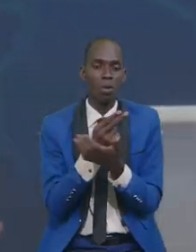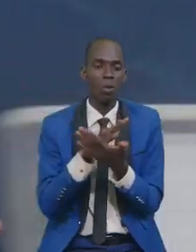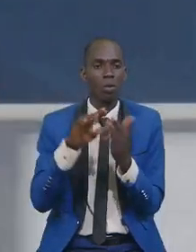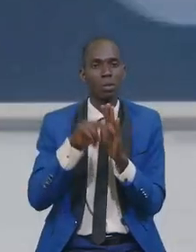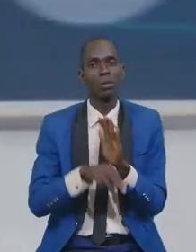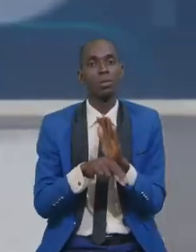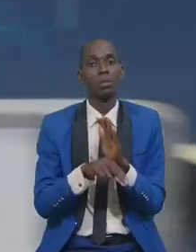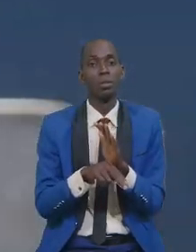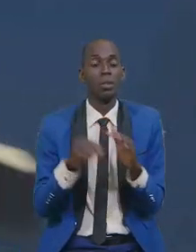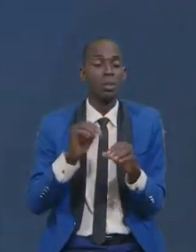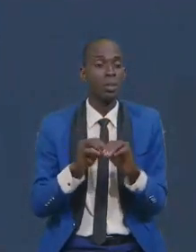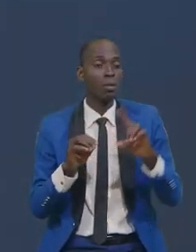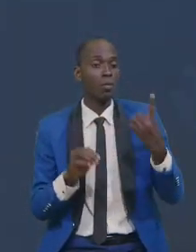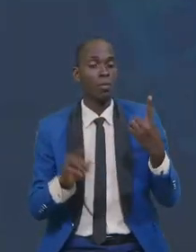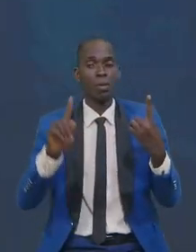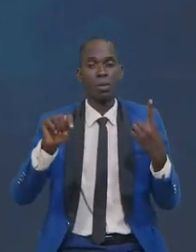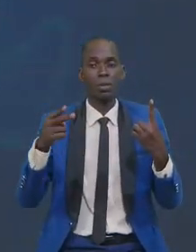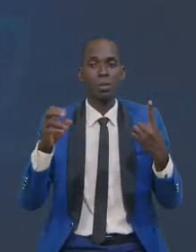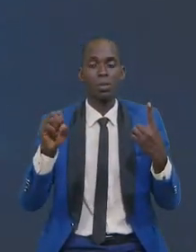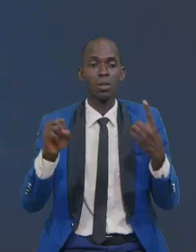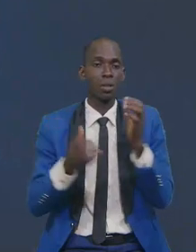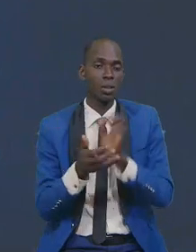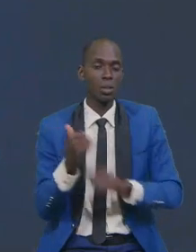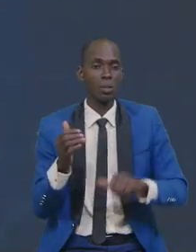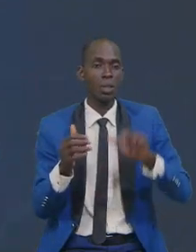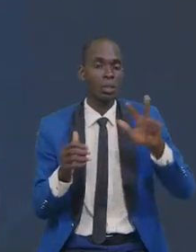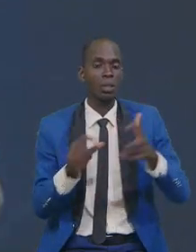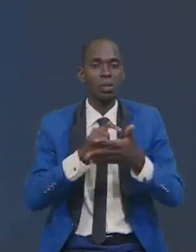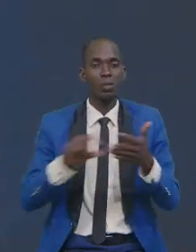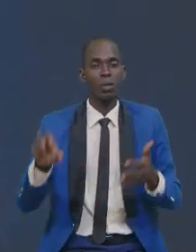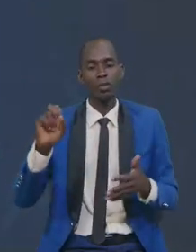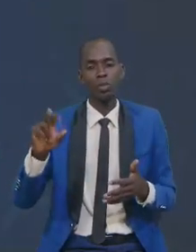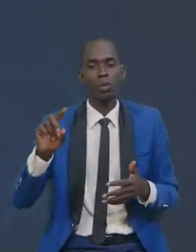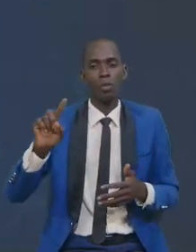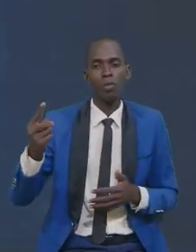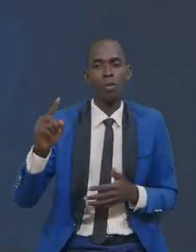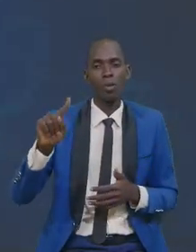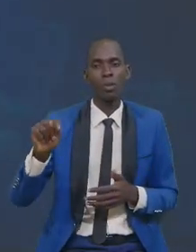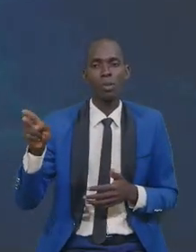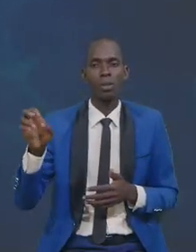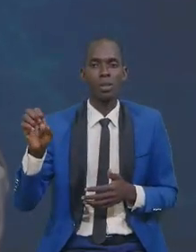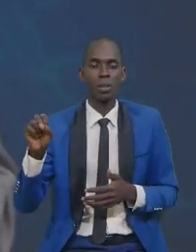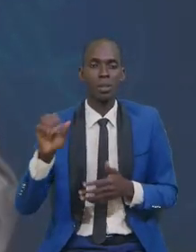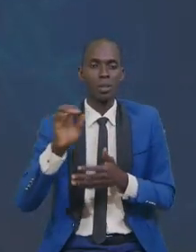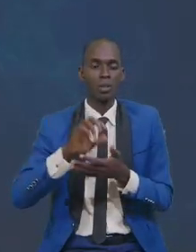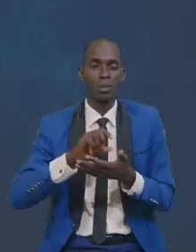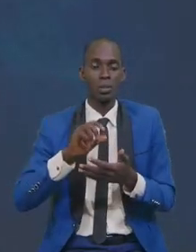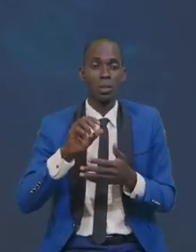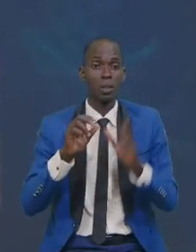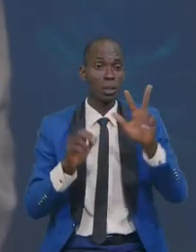La puissance de la libération pour la libération avec la sainteté. 1 Thessaloniciens chapitre 2. 1